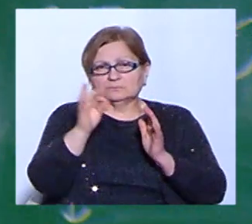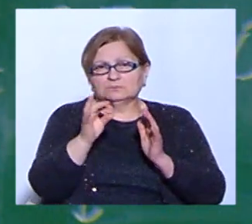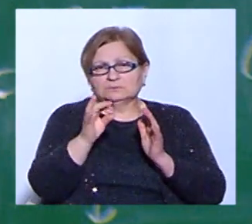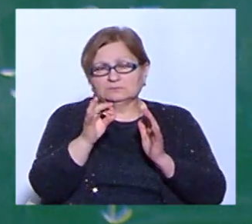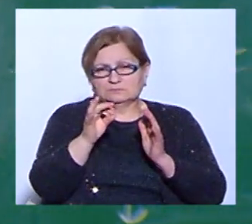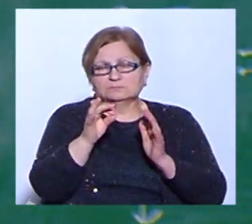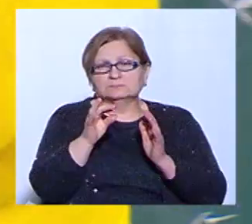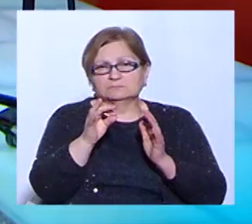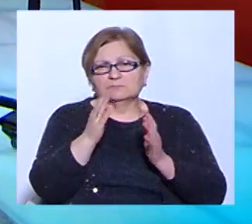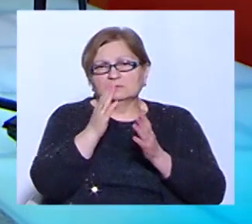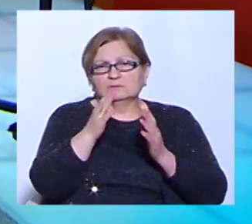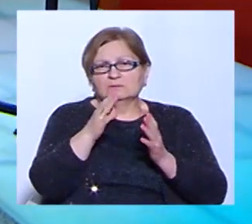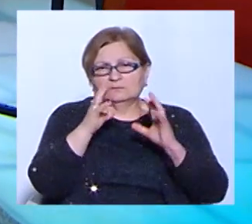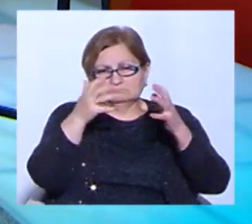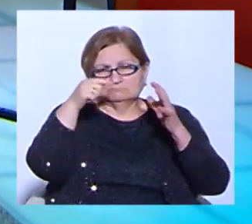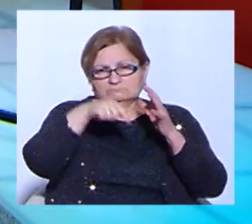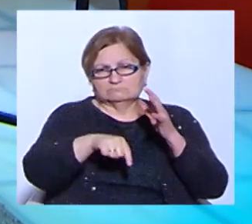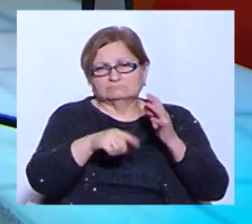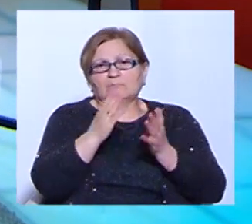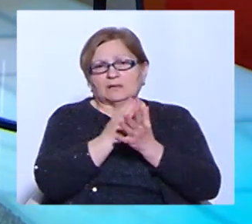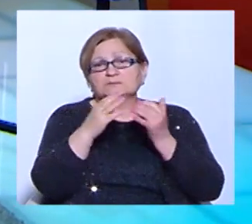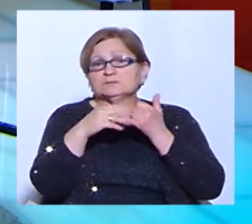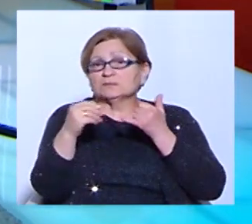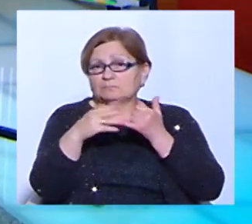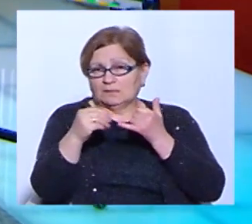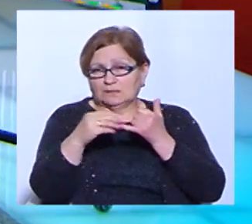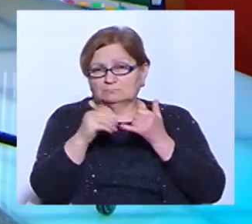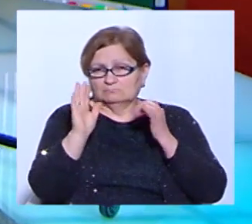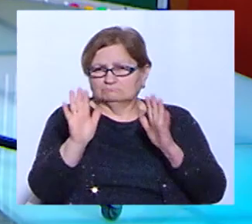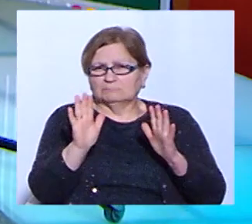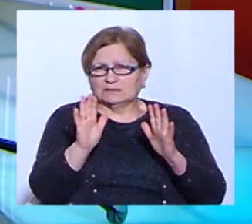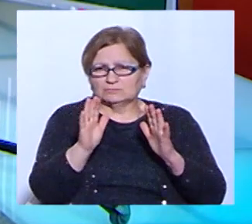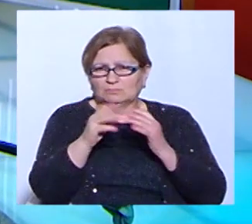დედამიწის 29% შედგება ხმელეთისგან.